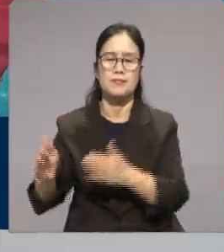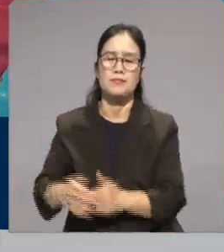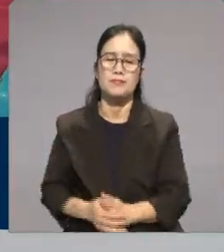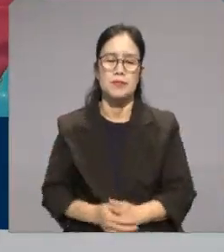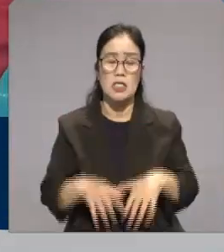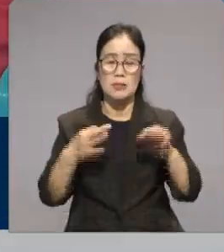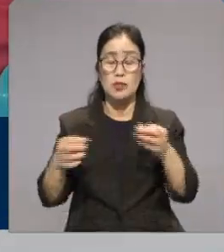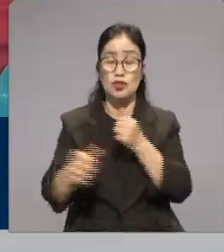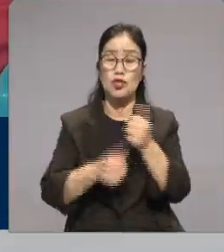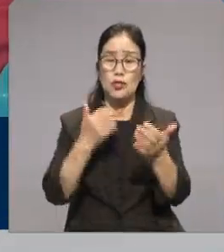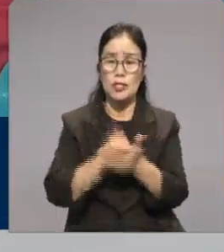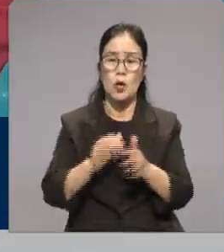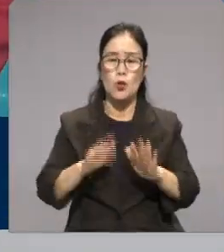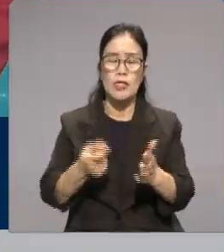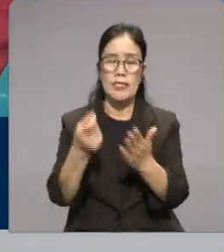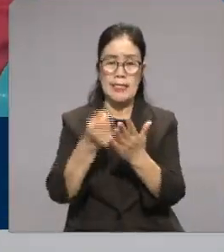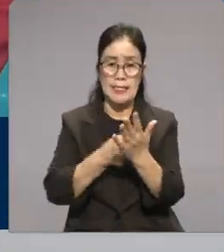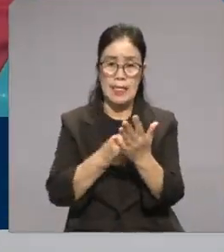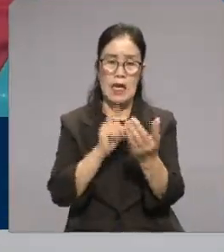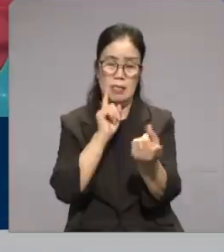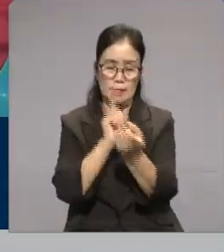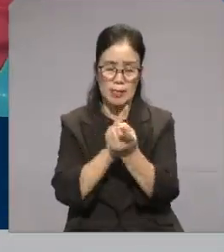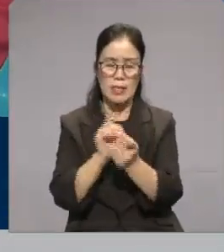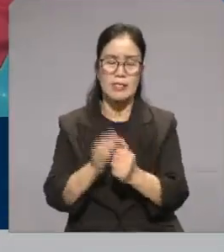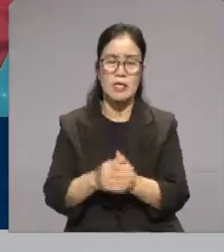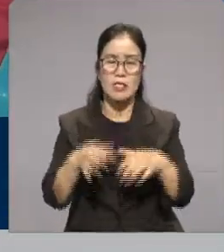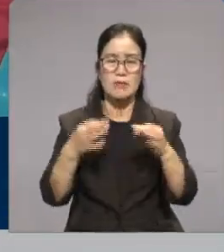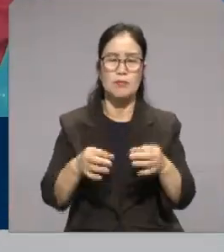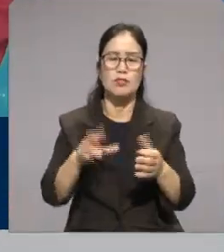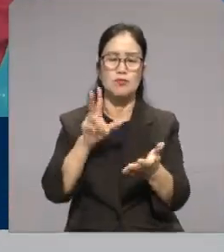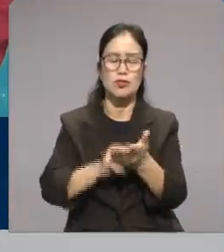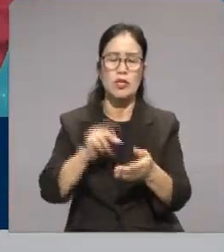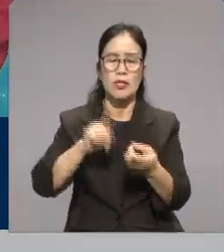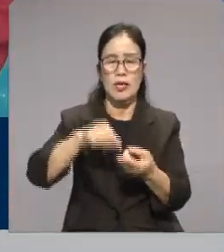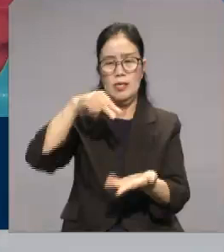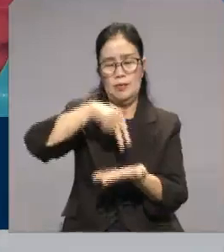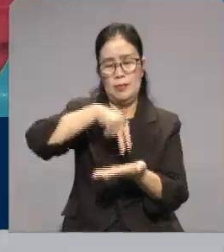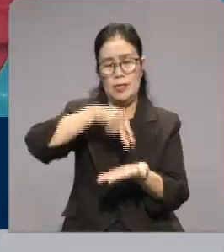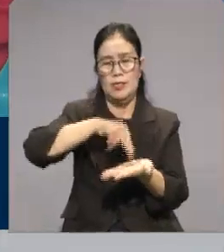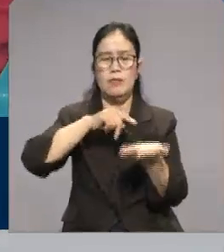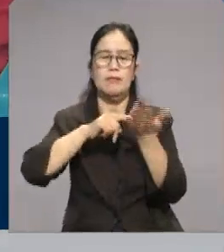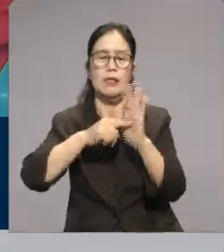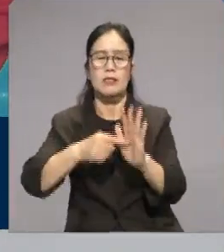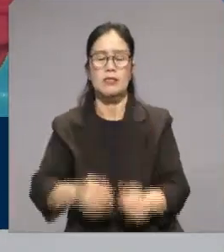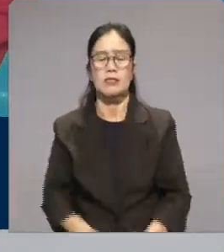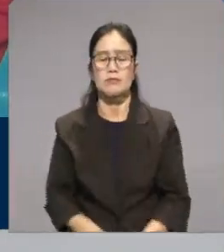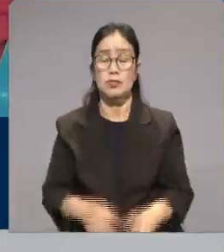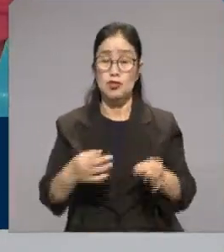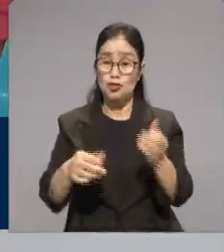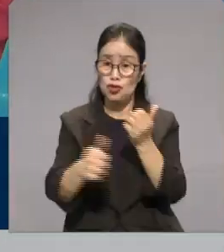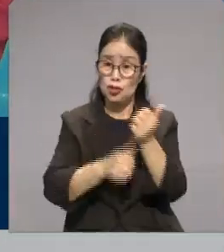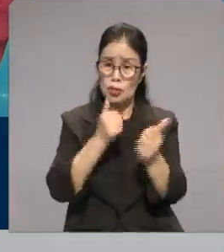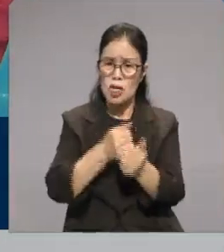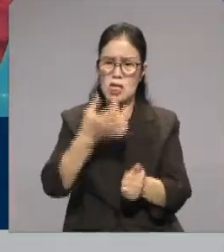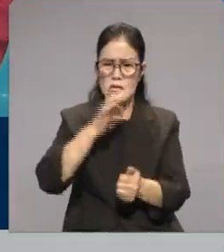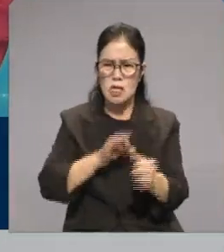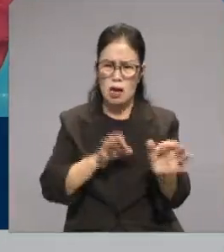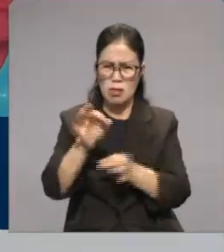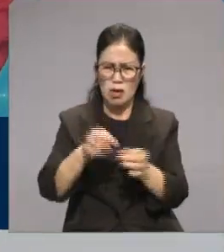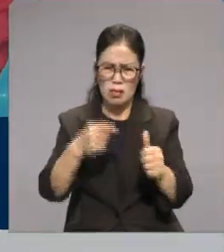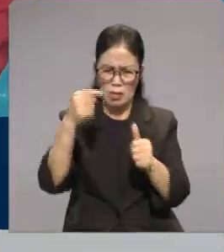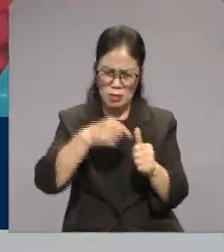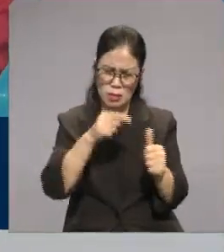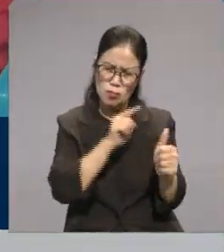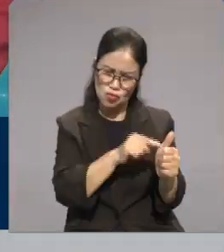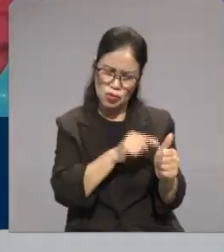김병환 금융위원장이 오늘 기자간담회를 갖고 금융 현안에 대한 입장을 밝혔습니다. 김 위원장은 이자 장사 지적이